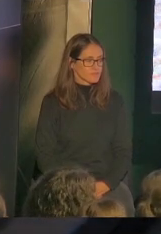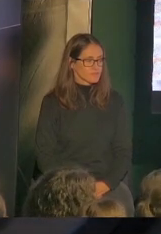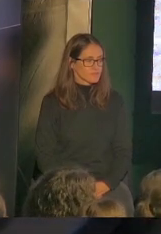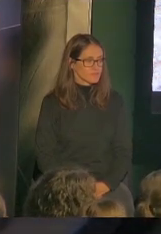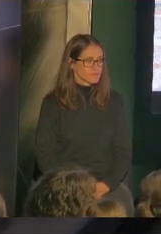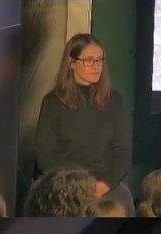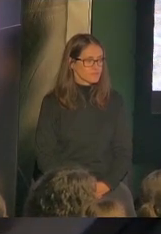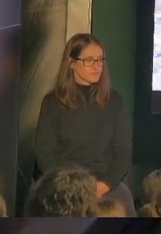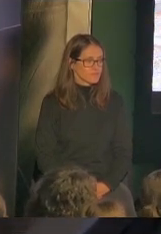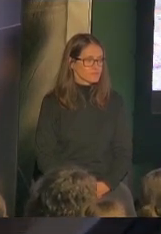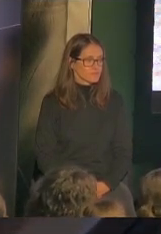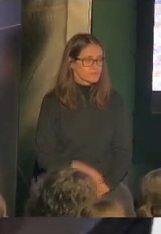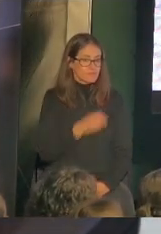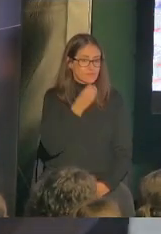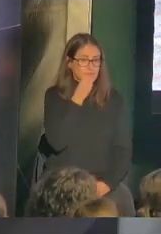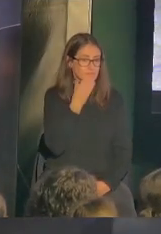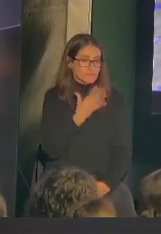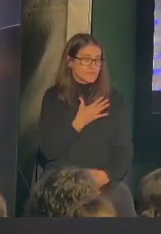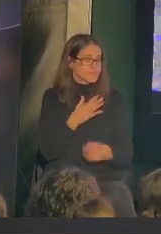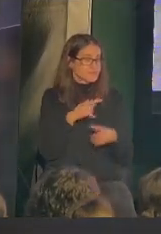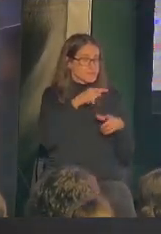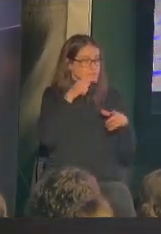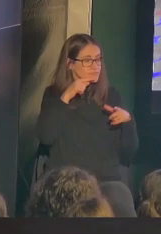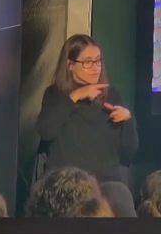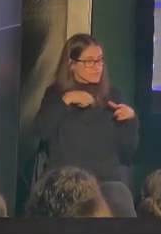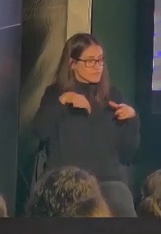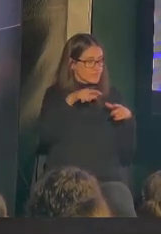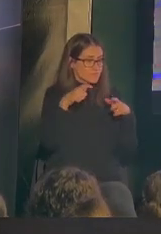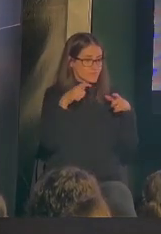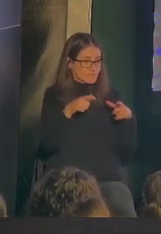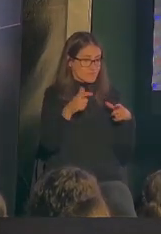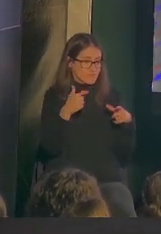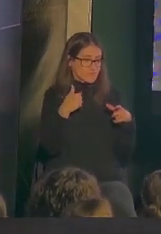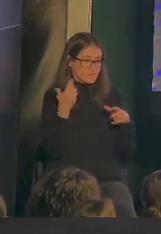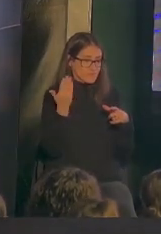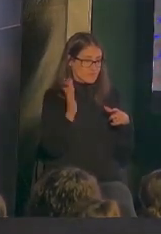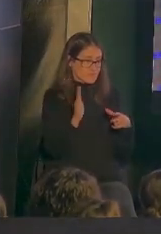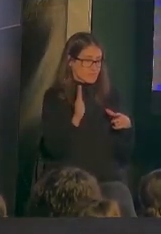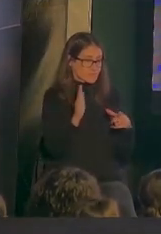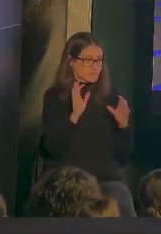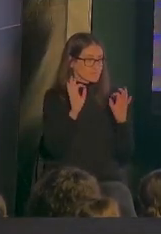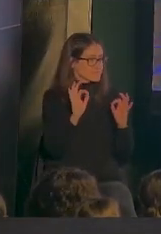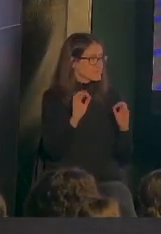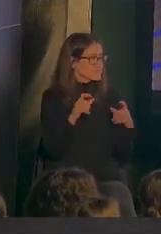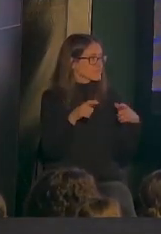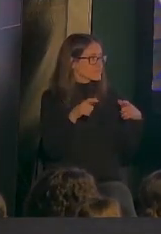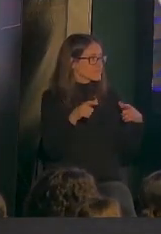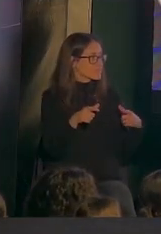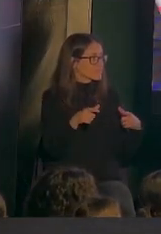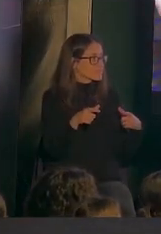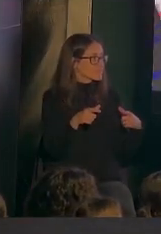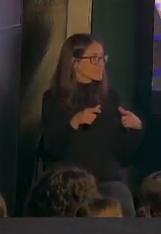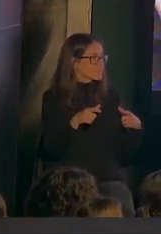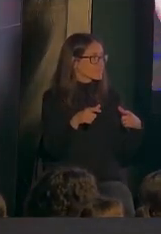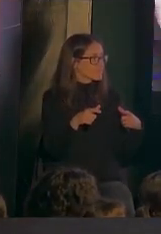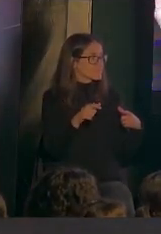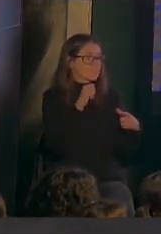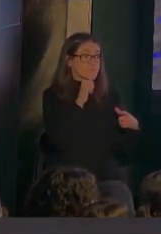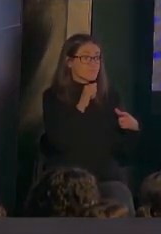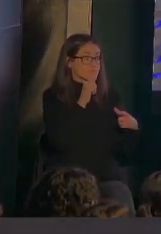Doncs, bueno, el postre que avui us venia a presentar ja el tindrem i ara en